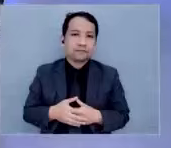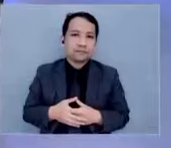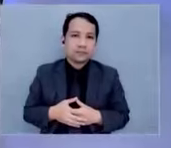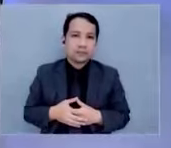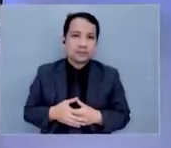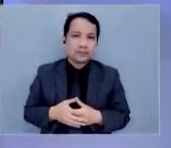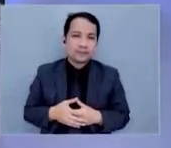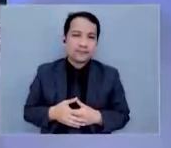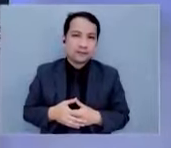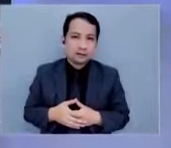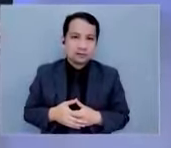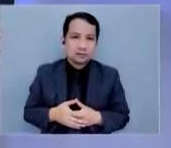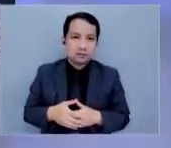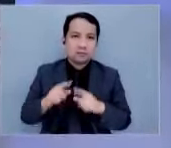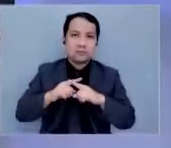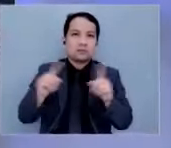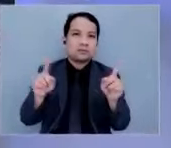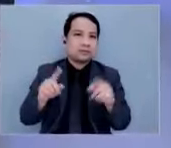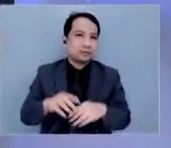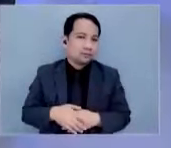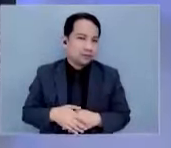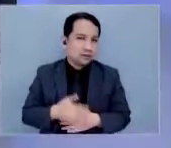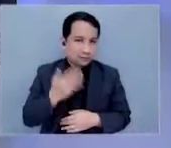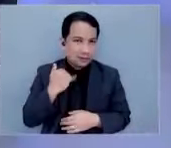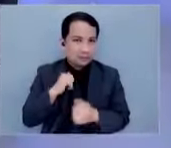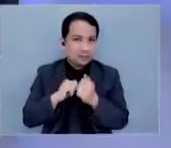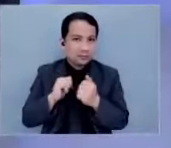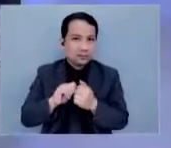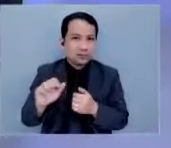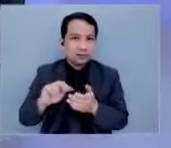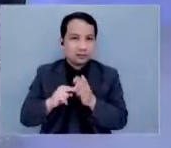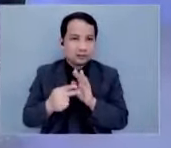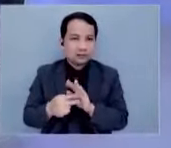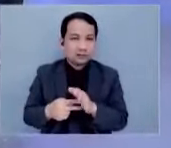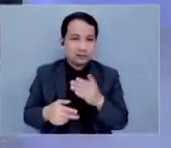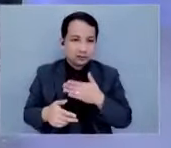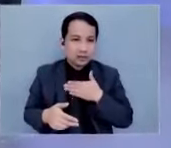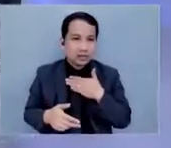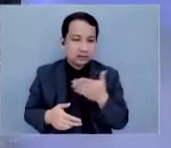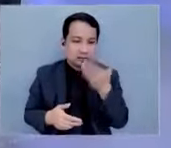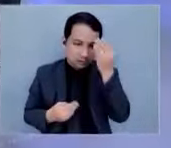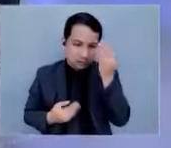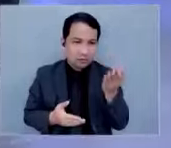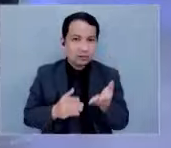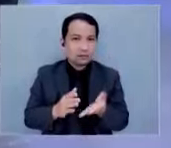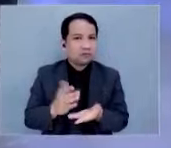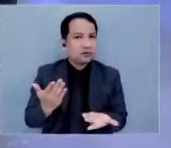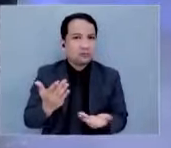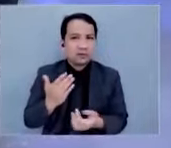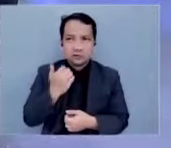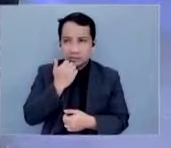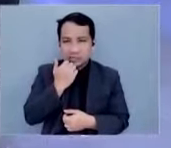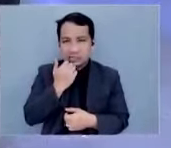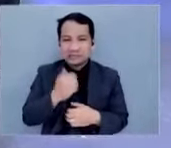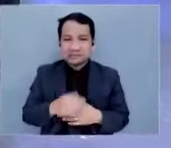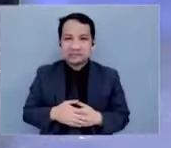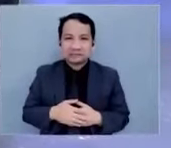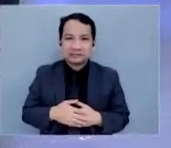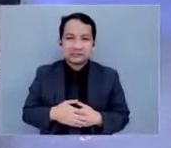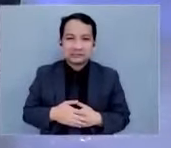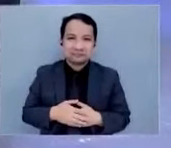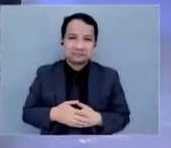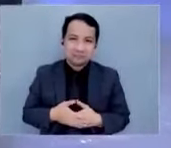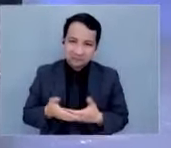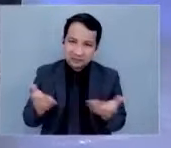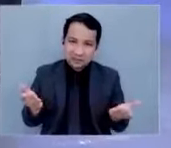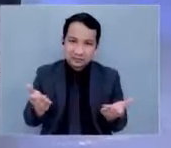Grabe pala doon, ano? Yun pala ibig sabihin sa kanila. Pero maganda naman yung intention. Oo nga. Well, naku-sorry naman